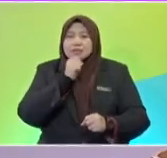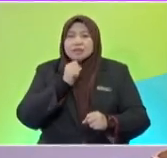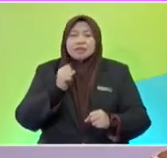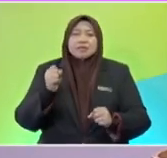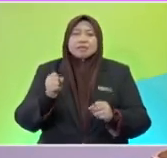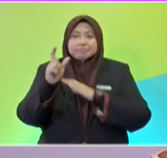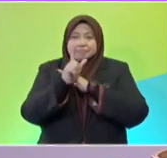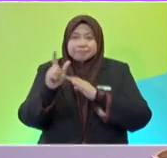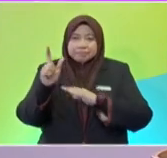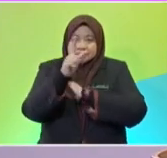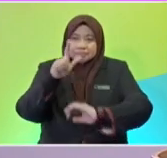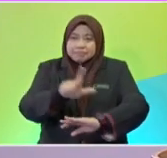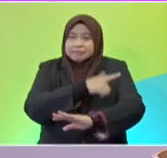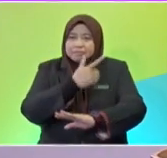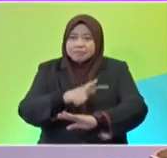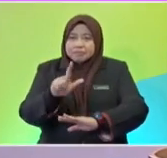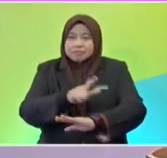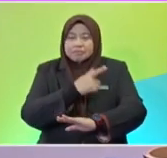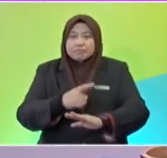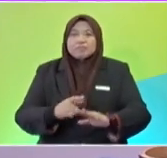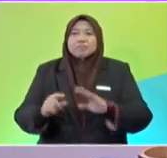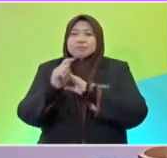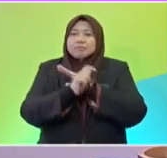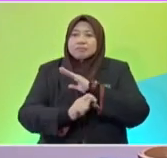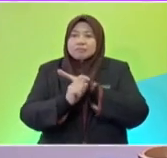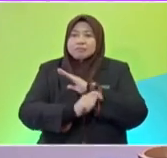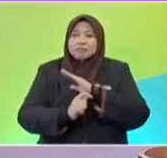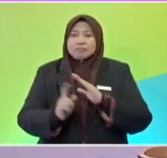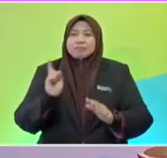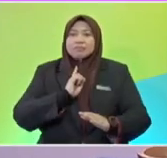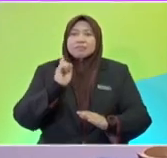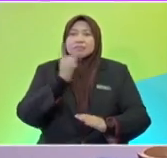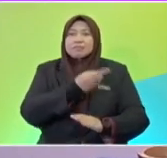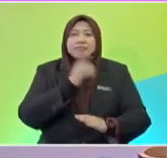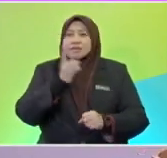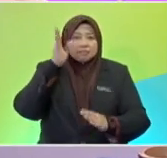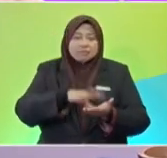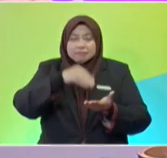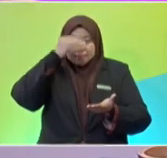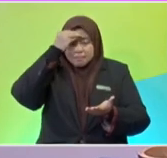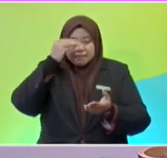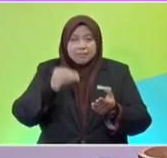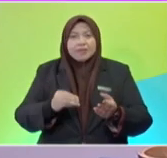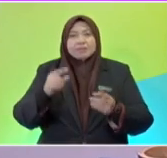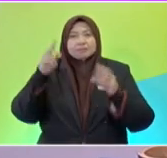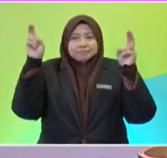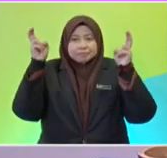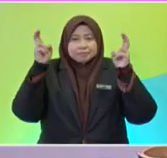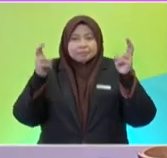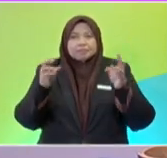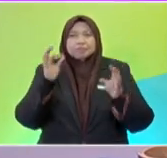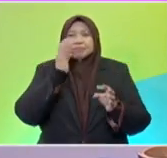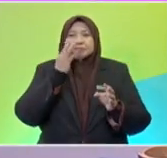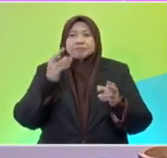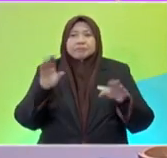hari ini kita akan belajar tajuknya buah tangan Darul Iman Negeri cukup terkenal dengan buah tangan